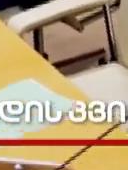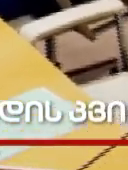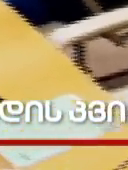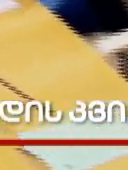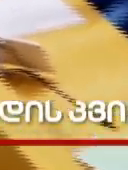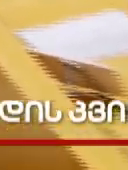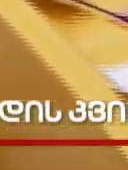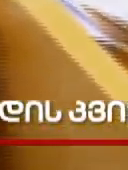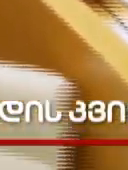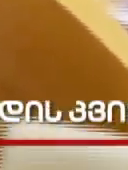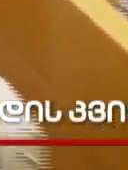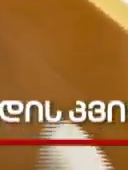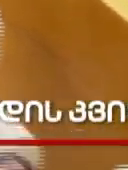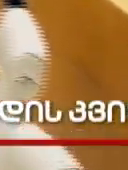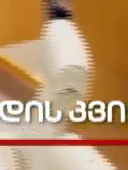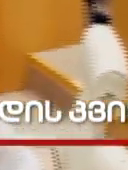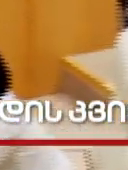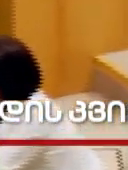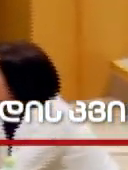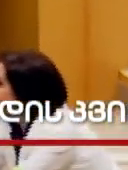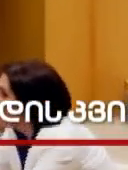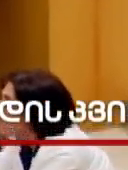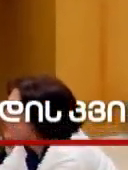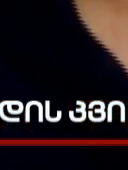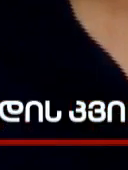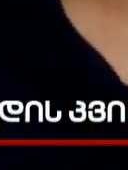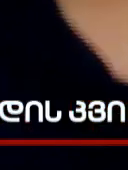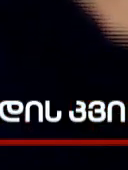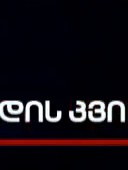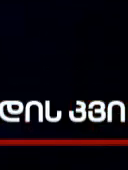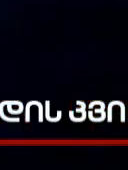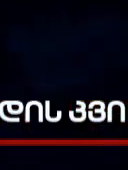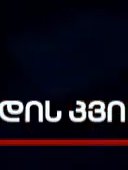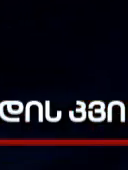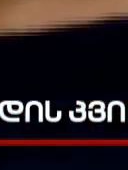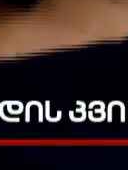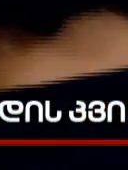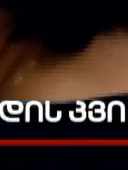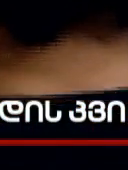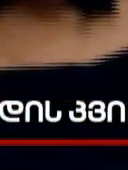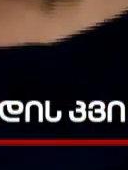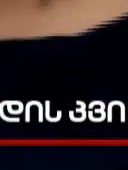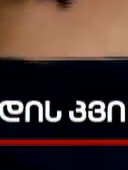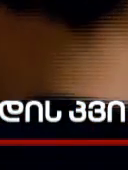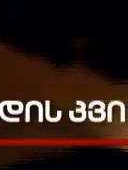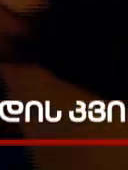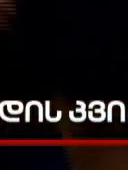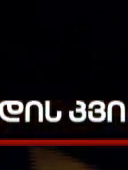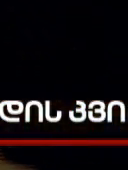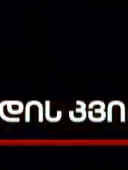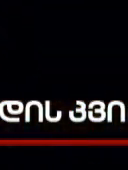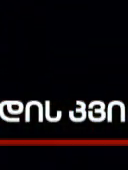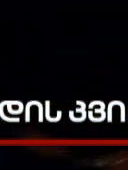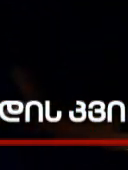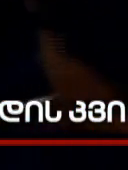Cu argumentul dar ce nu mă opoziția, martul partii asta în politicuri debate că de vert hâl, pirți mi-n dat zago, dar iseu că argat naționăm hârgs,